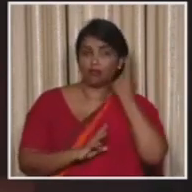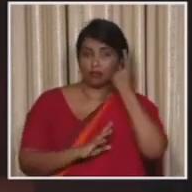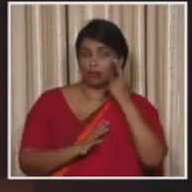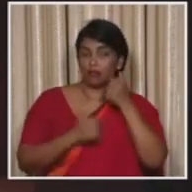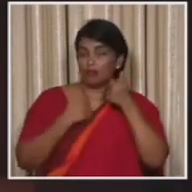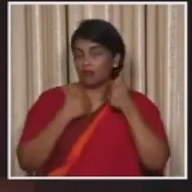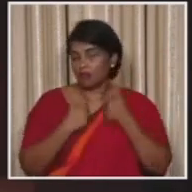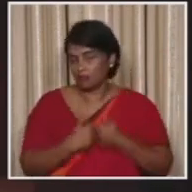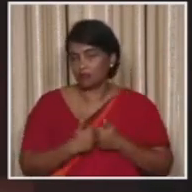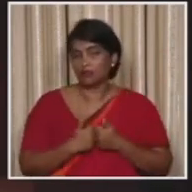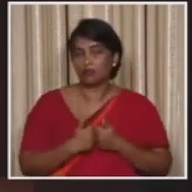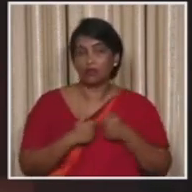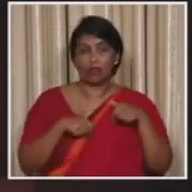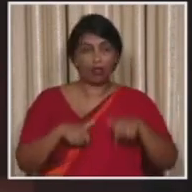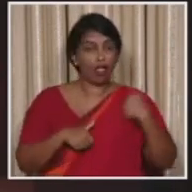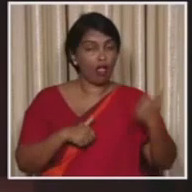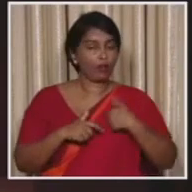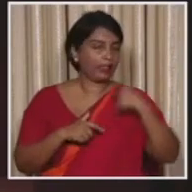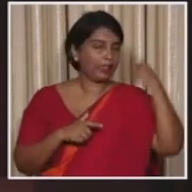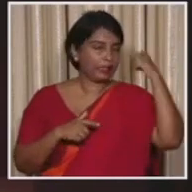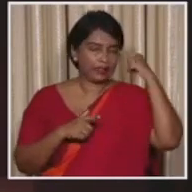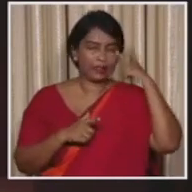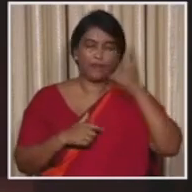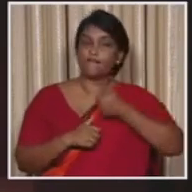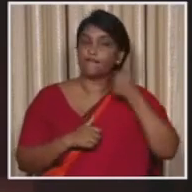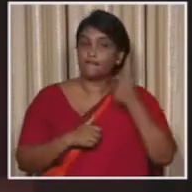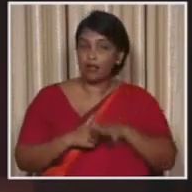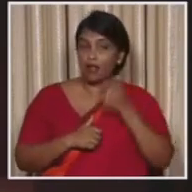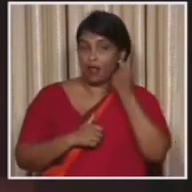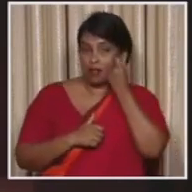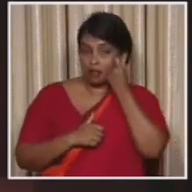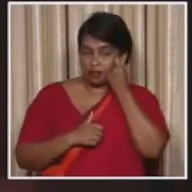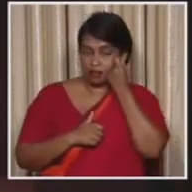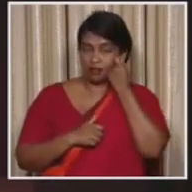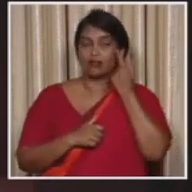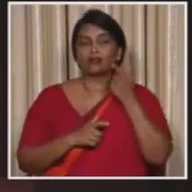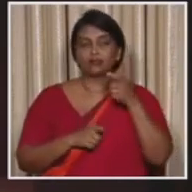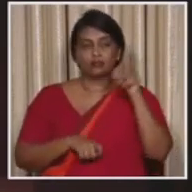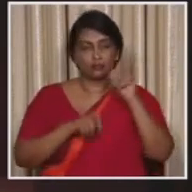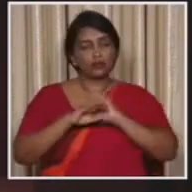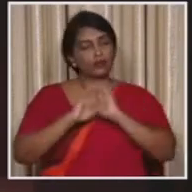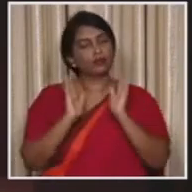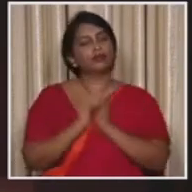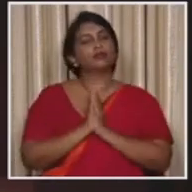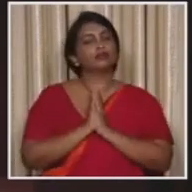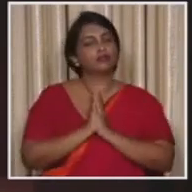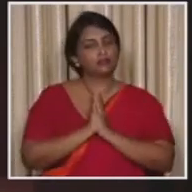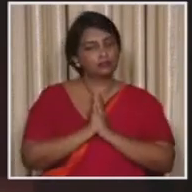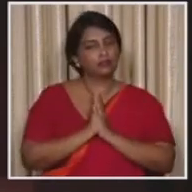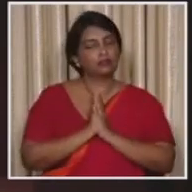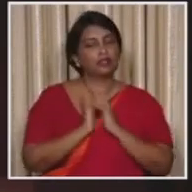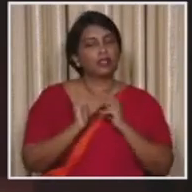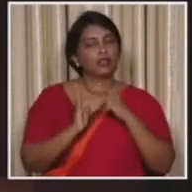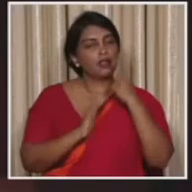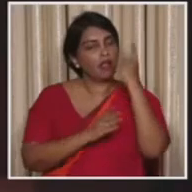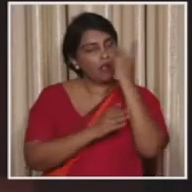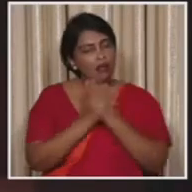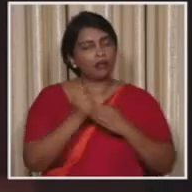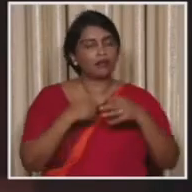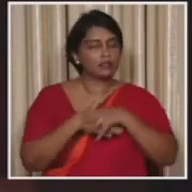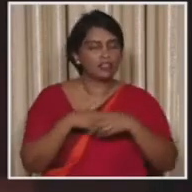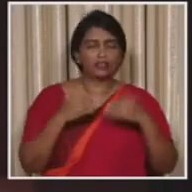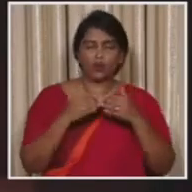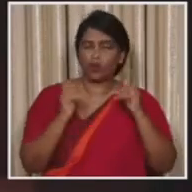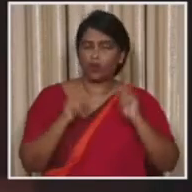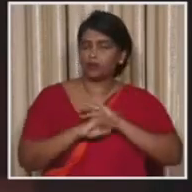ප්‍රගතිශීලී නූතනවාදී වැඩගත් අදහස් ඉදිරිපත් කරන සියලු දෙනාටම ජාති ආගම් කුලමල පන්ති පක්ෂ